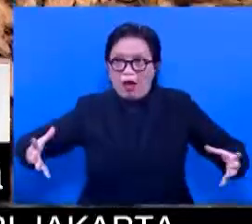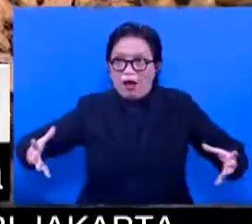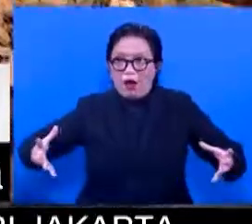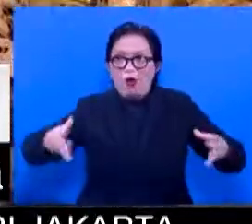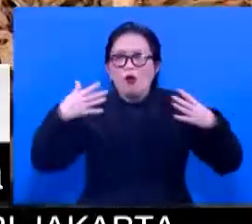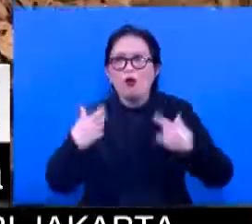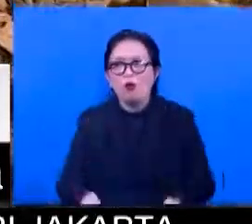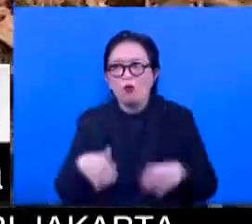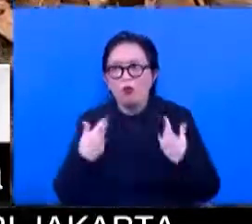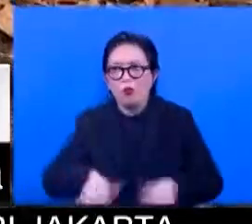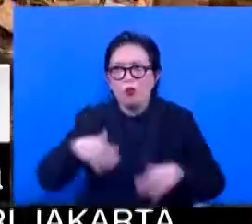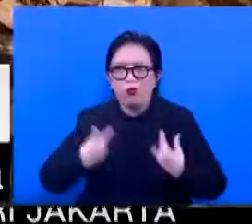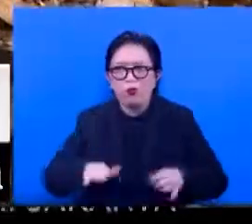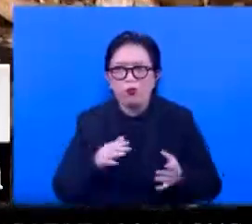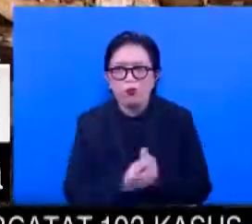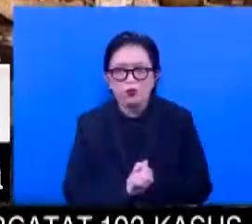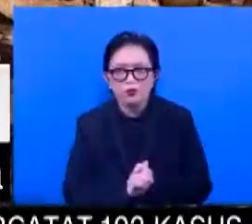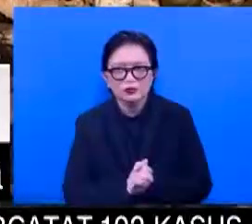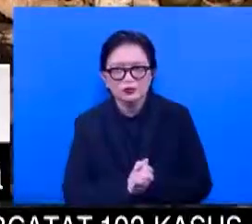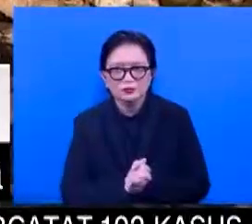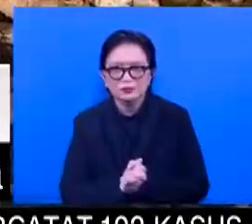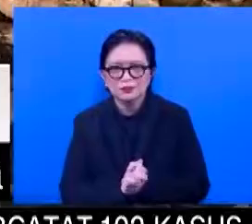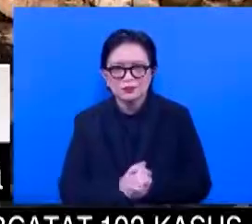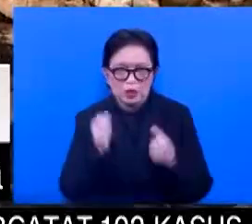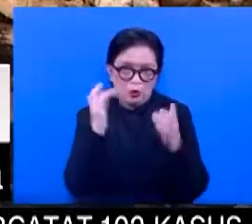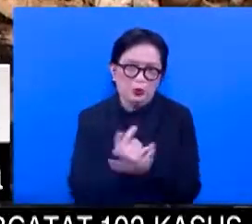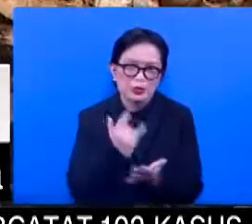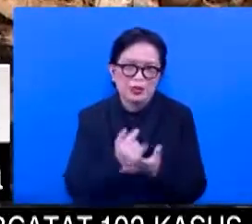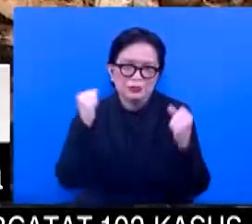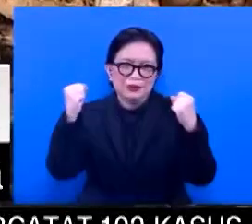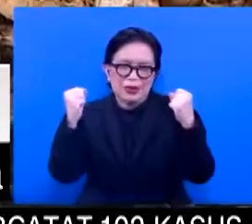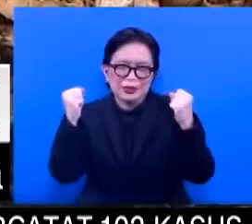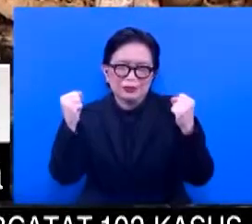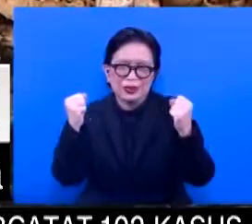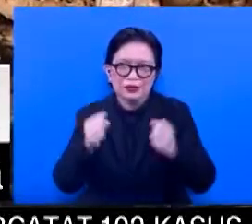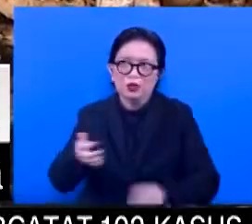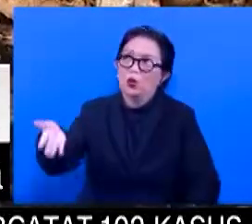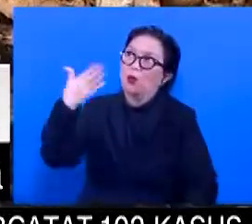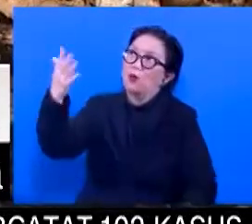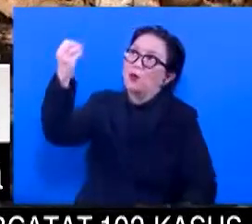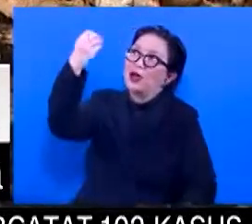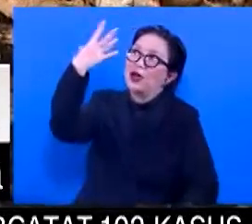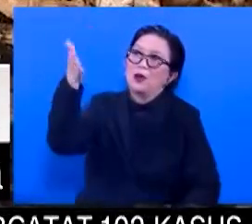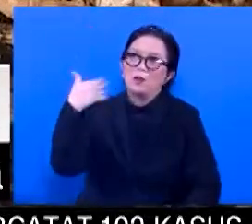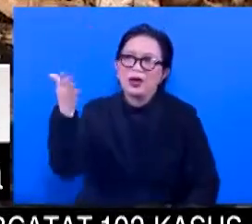Berapa puluh kilo ini, banyak banget. Yuk, yuk, semangat, semangat, semangat. Panas pol lagi,